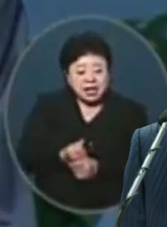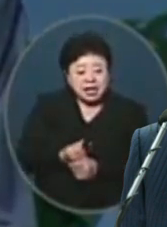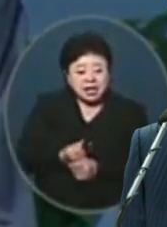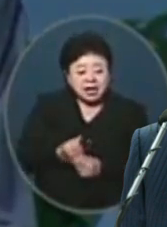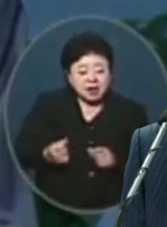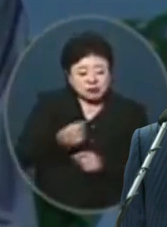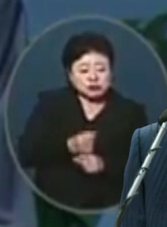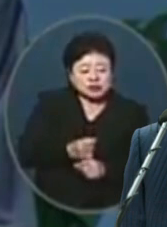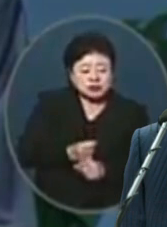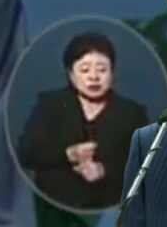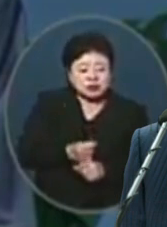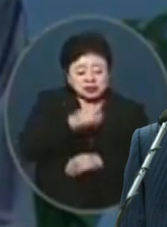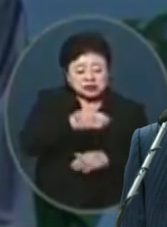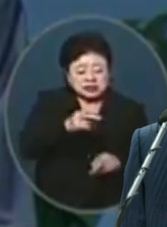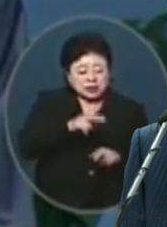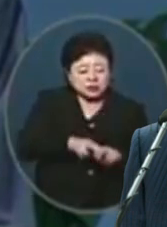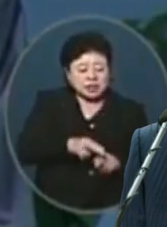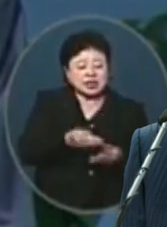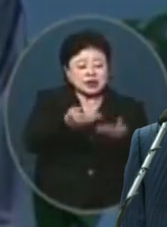제단에